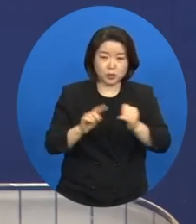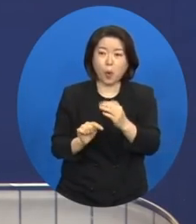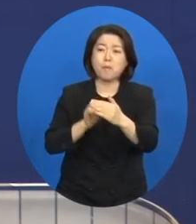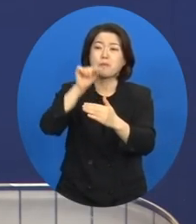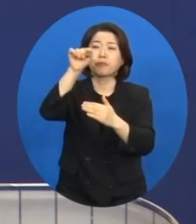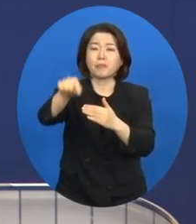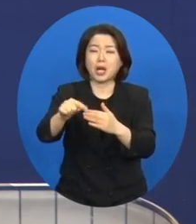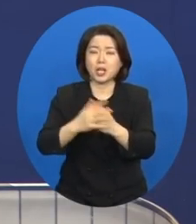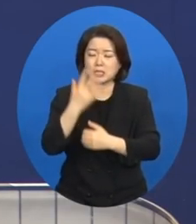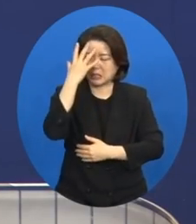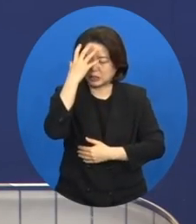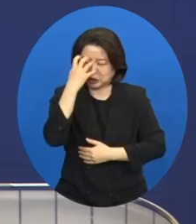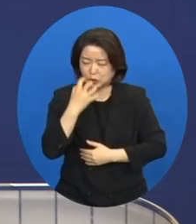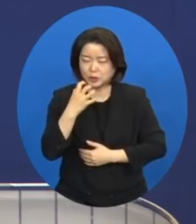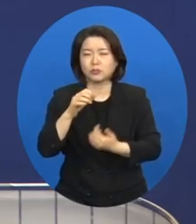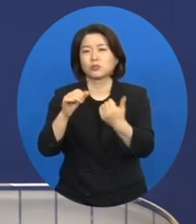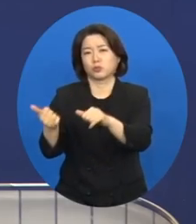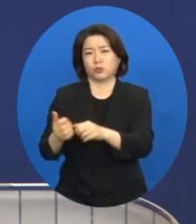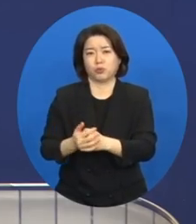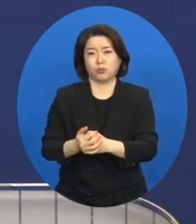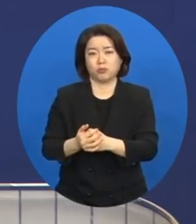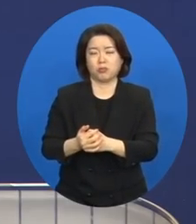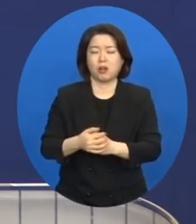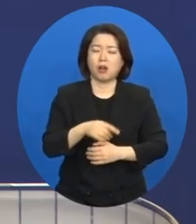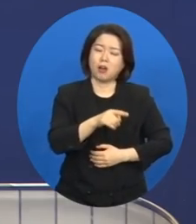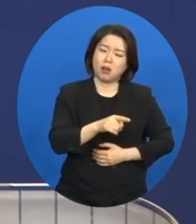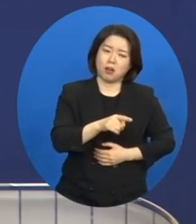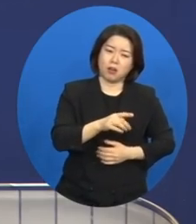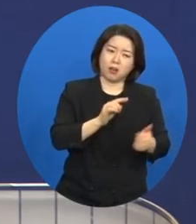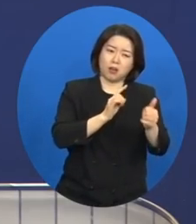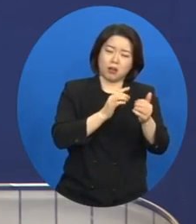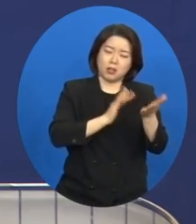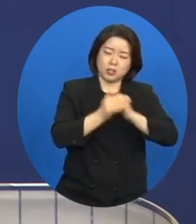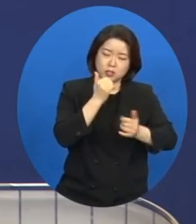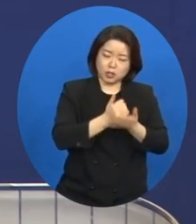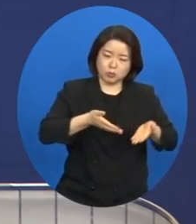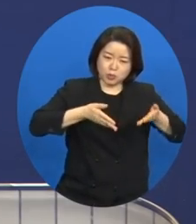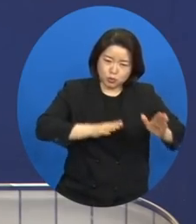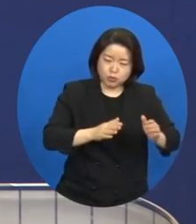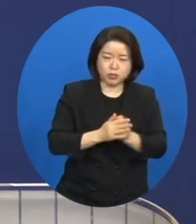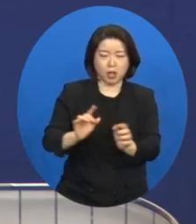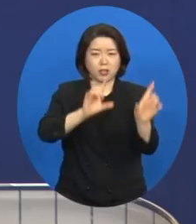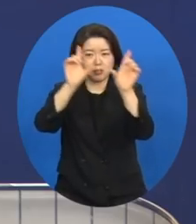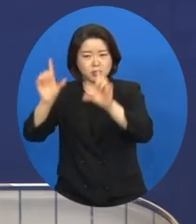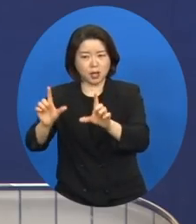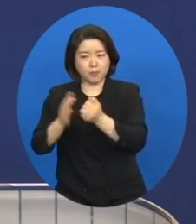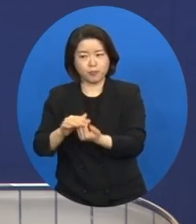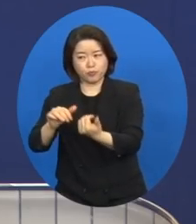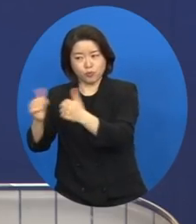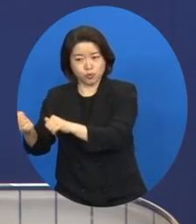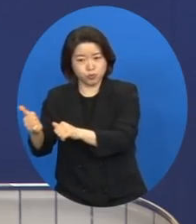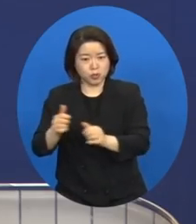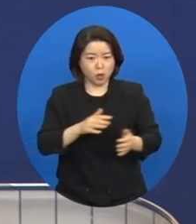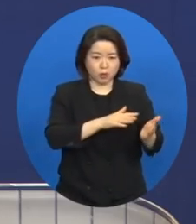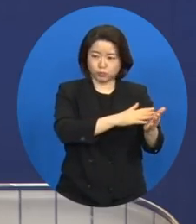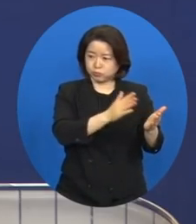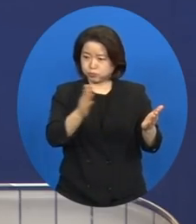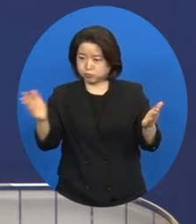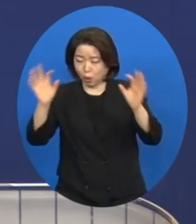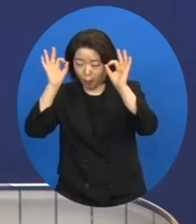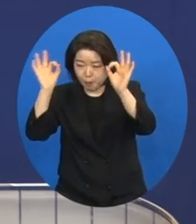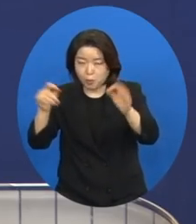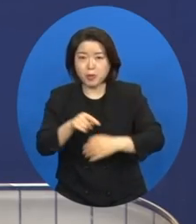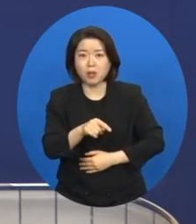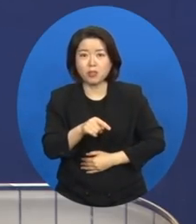비참하게 죽임을 당하셨습니다. 그러니까 그분의 출생과 그분의 삶과 그분의 죽으심을 다 보게 되면